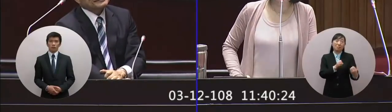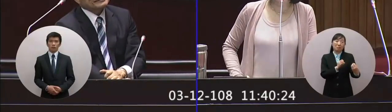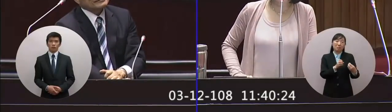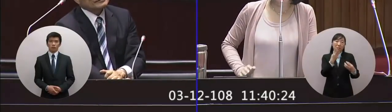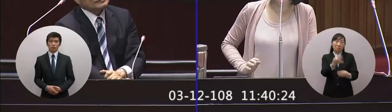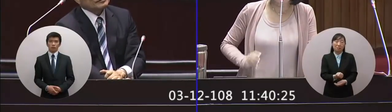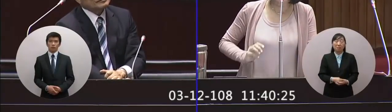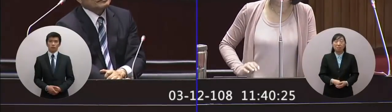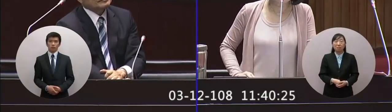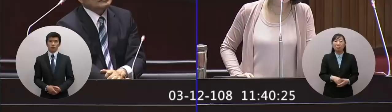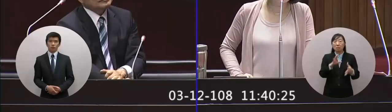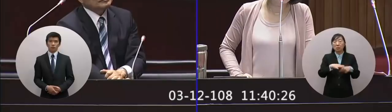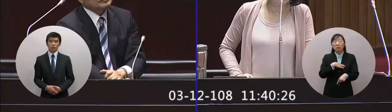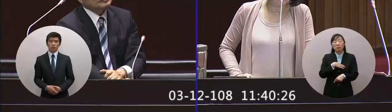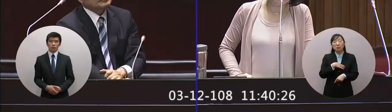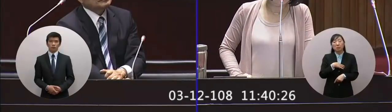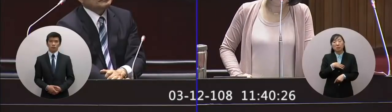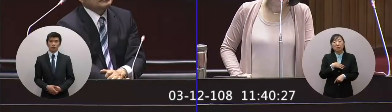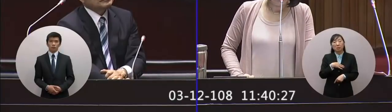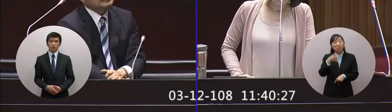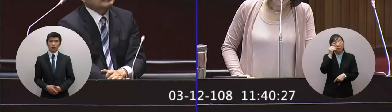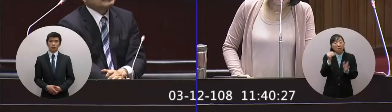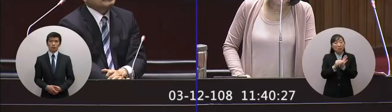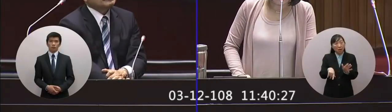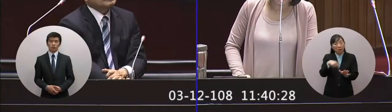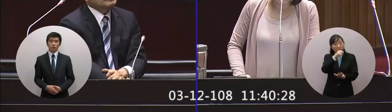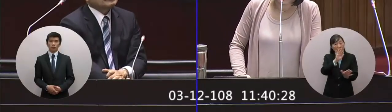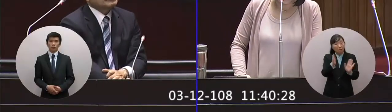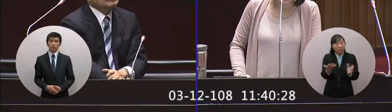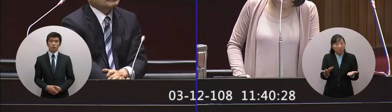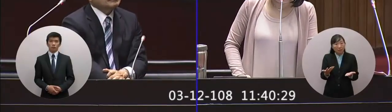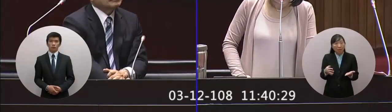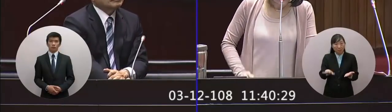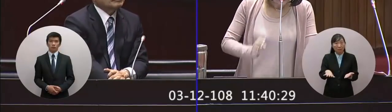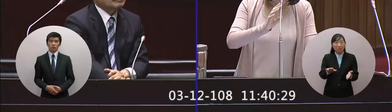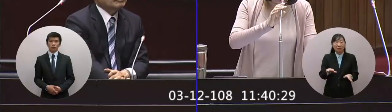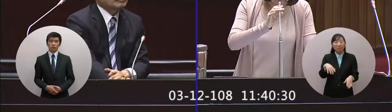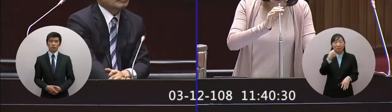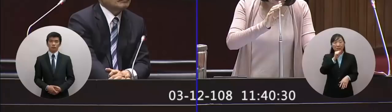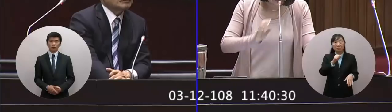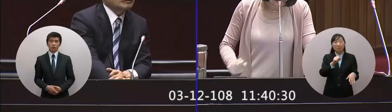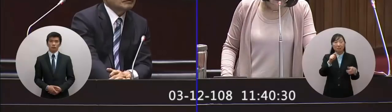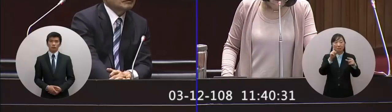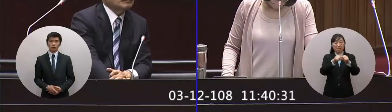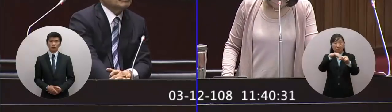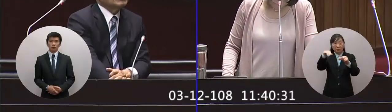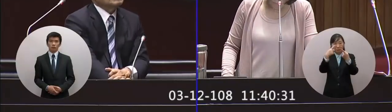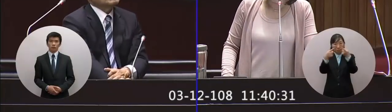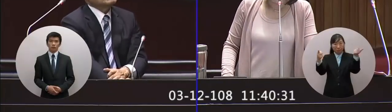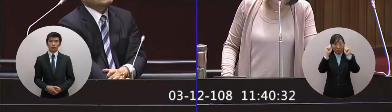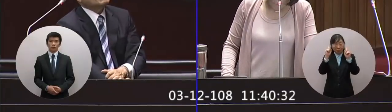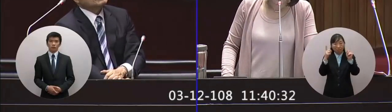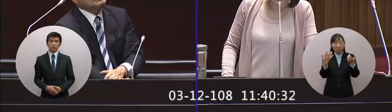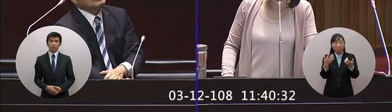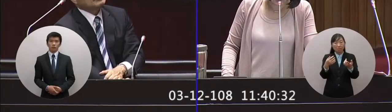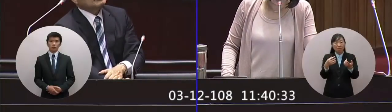际，想想台湾的自己。我们看下一页，这是台湾的宿舍，中山大学变